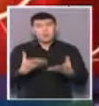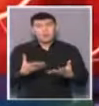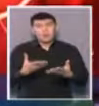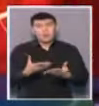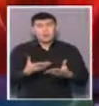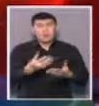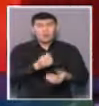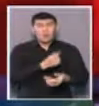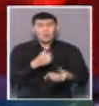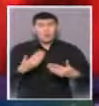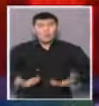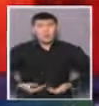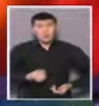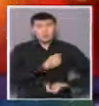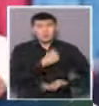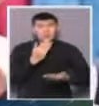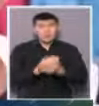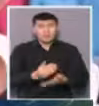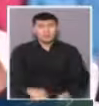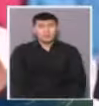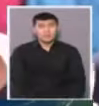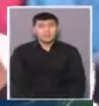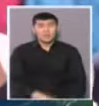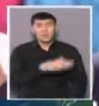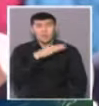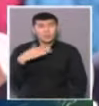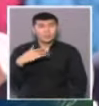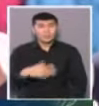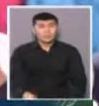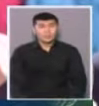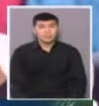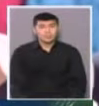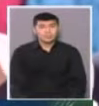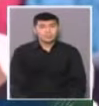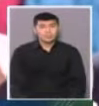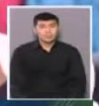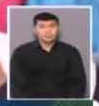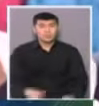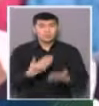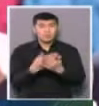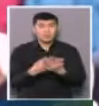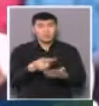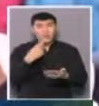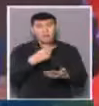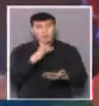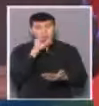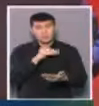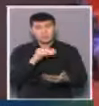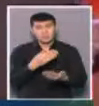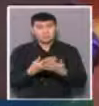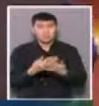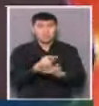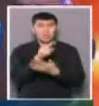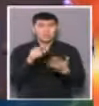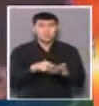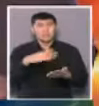қоймадым-ау деген өмірлік өкініштеріңіз бар ма? Көп. Соның біреуін мысалға келтіріп айтып кетсеңіз, мына